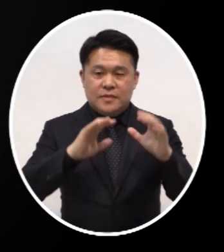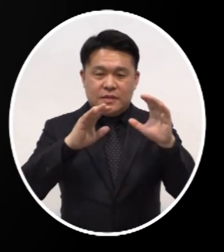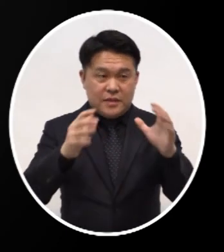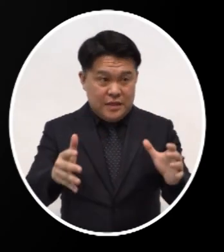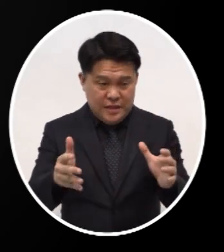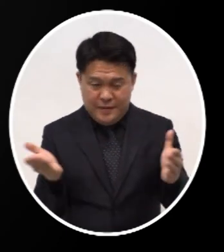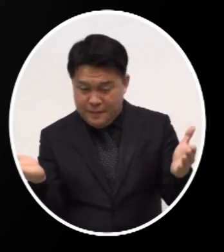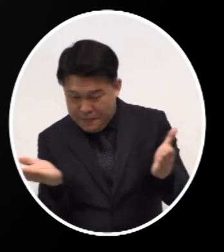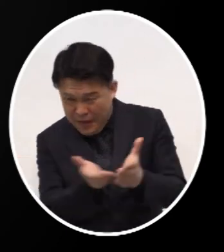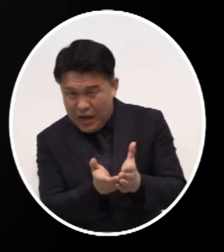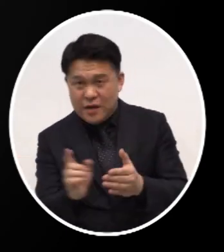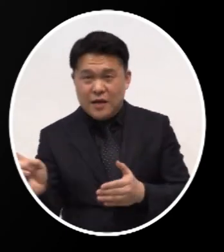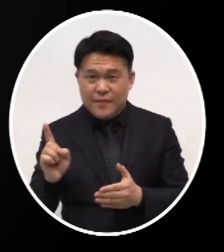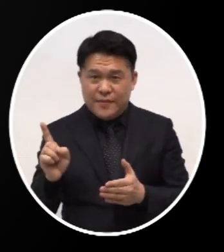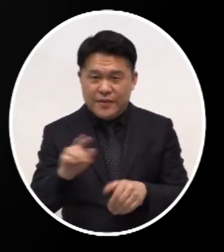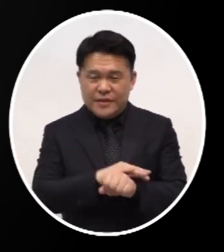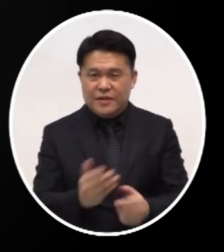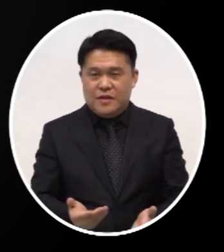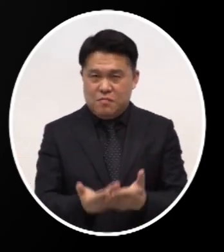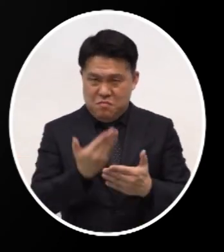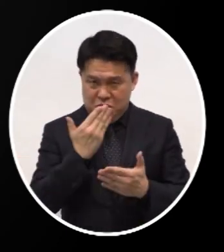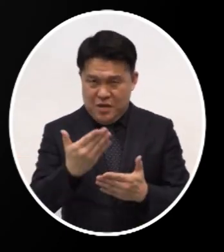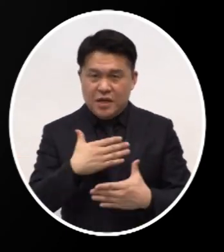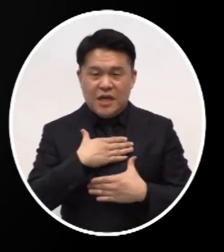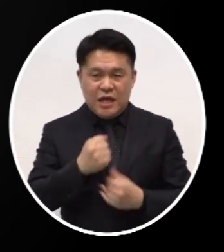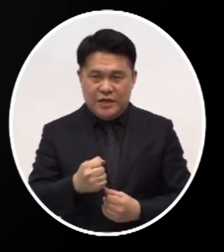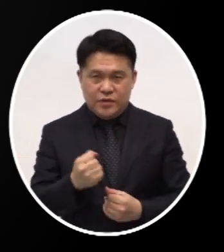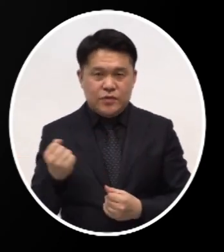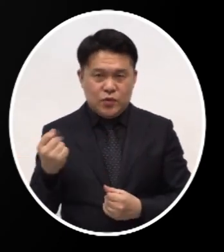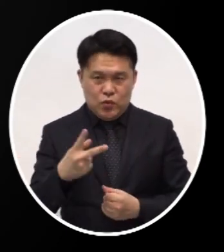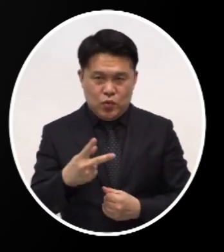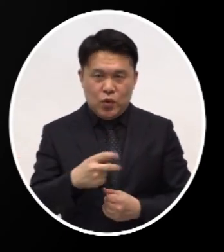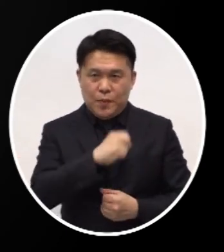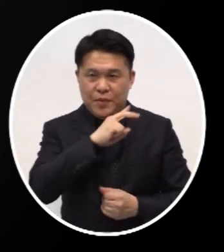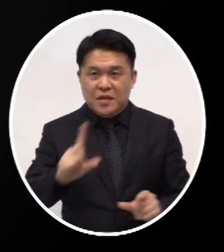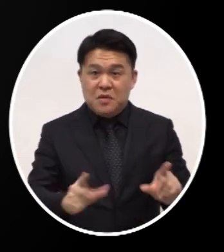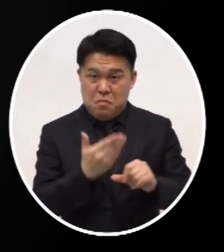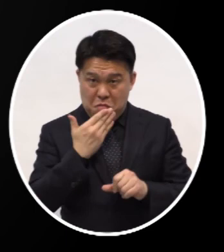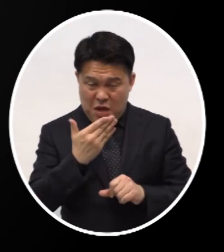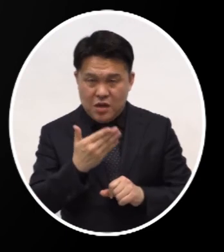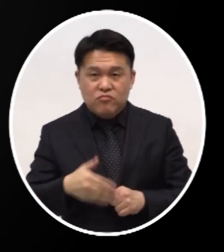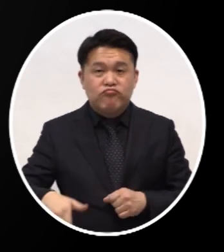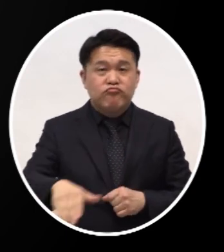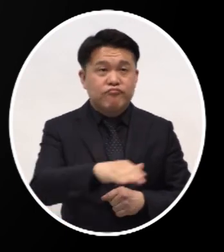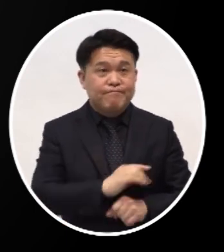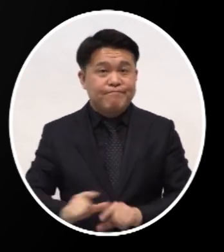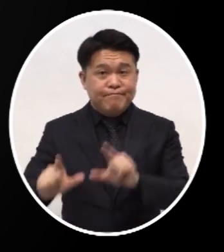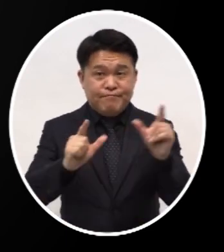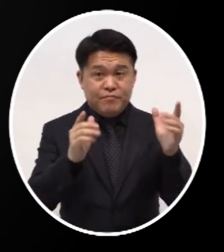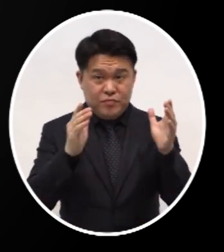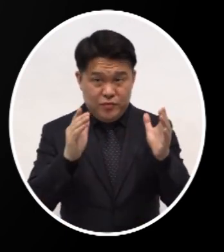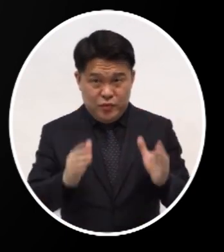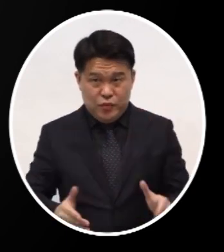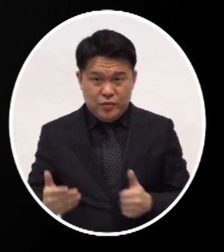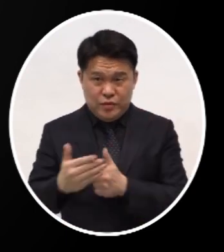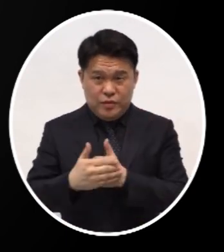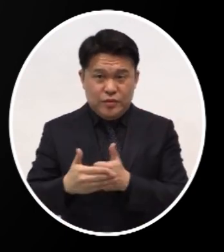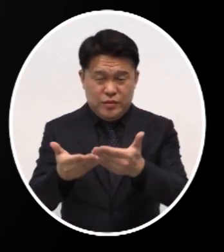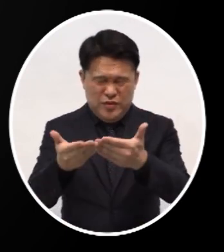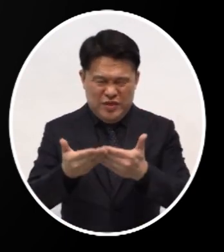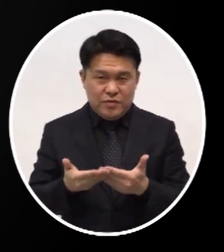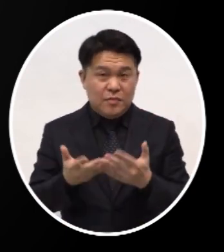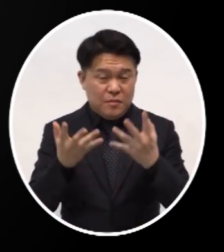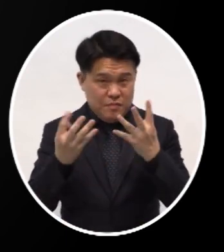세상의 눈높이에 맞춰 잘 성장할 수 있도록, 안전하고 편하게 살 수 있도록 우리가 살아가면서